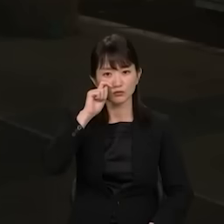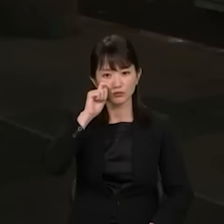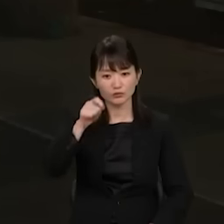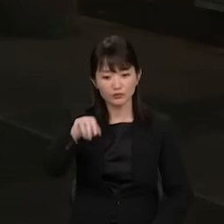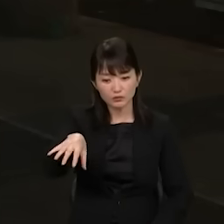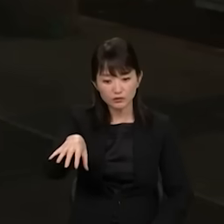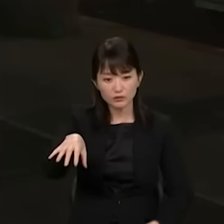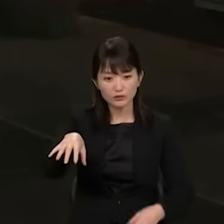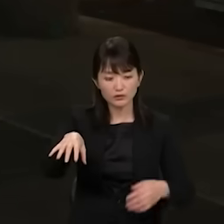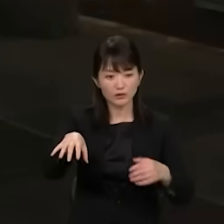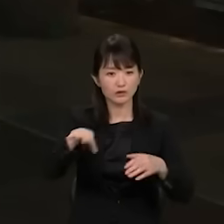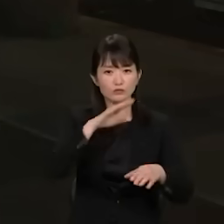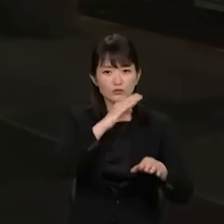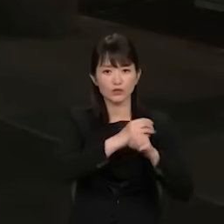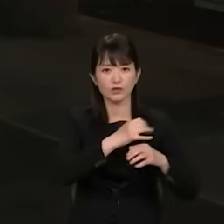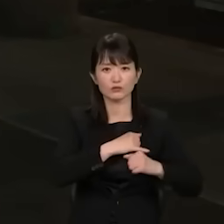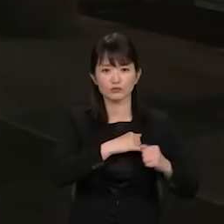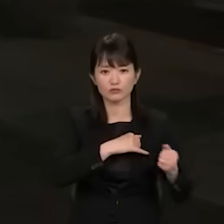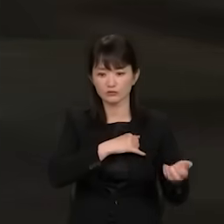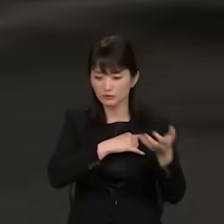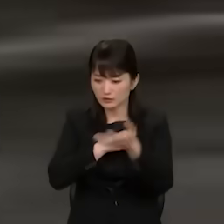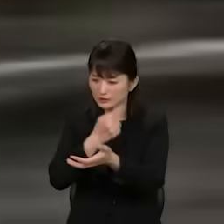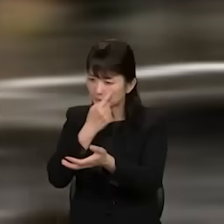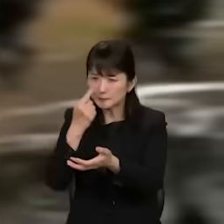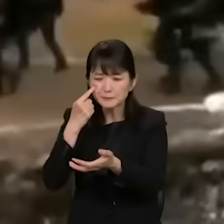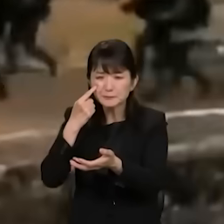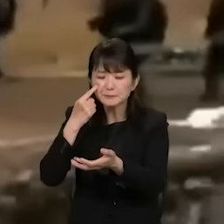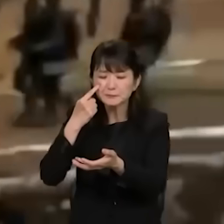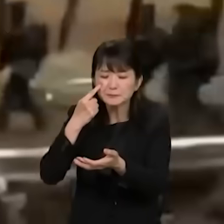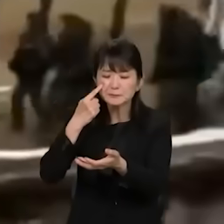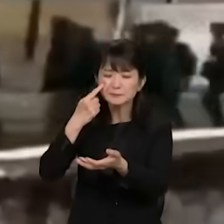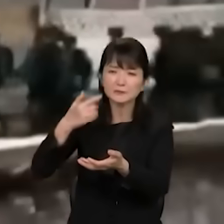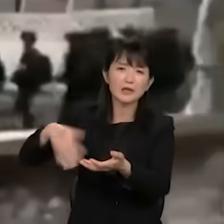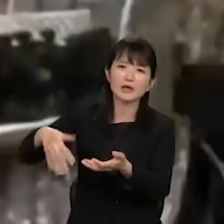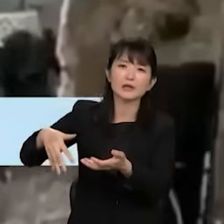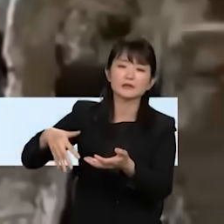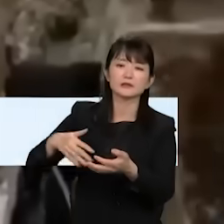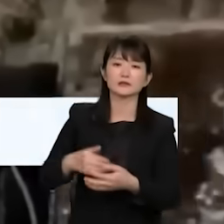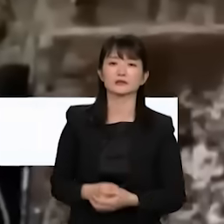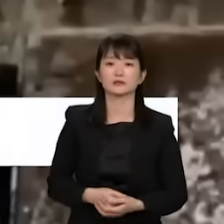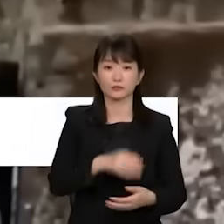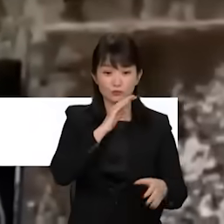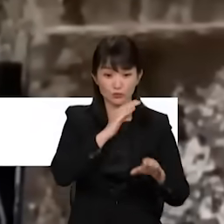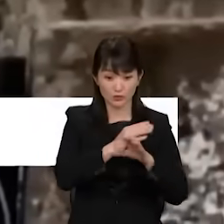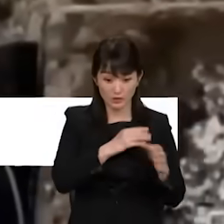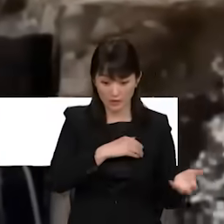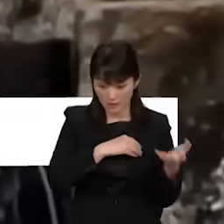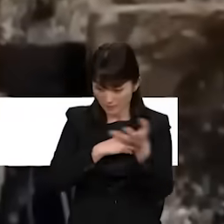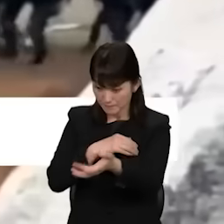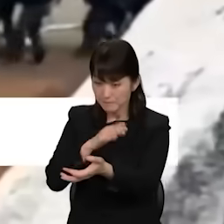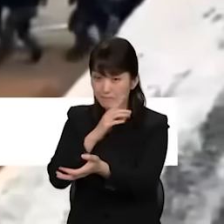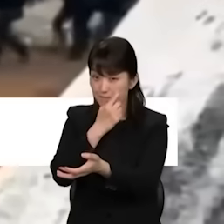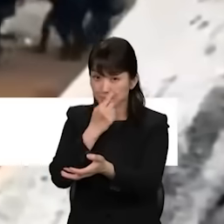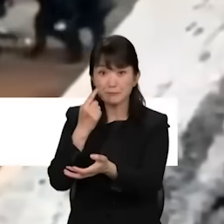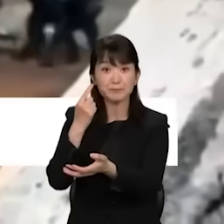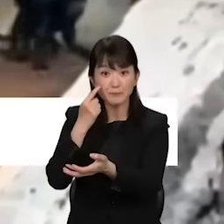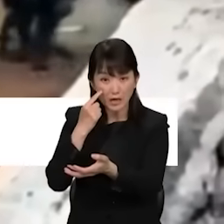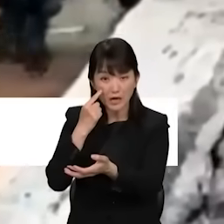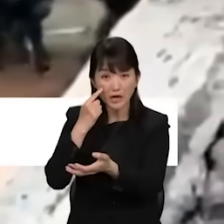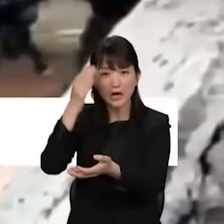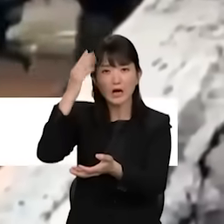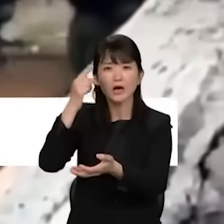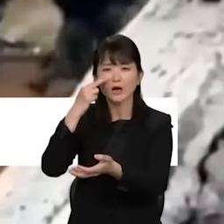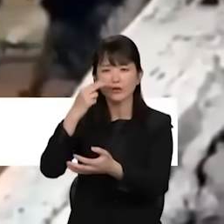바가 없다며 신중한 모습을 보였습니다. 다만 북한의 침투가 사실로 확인된다면 한국과 미국 등이